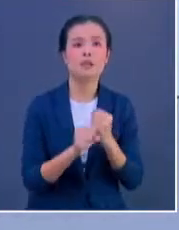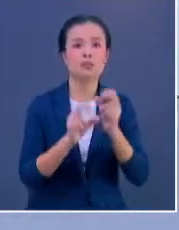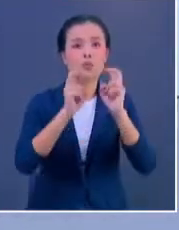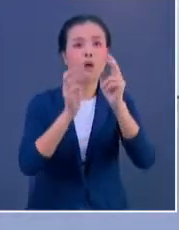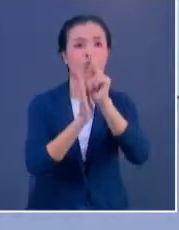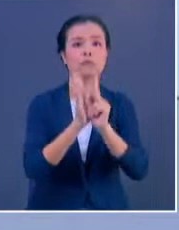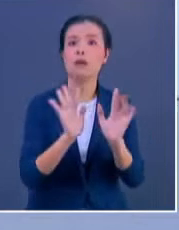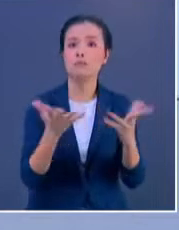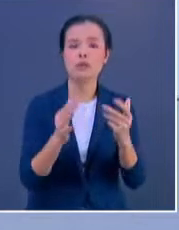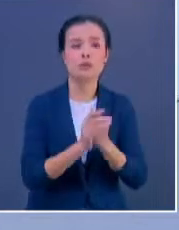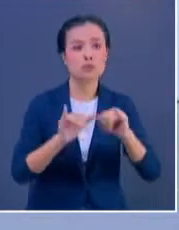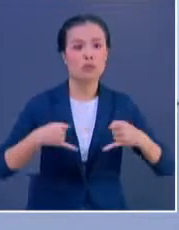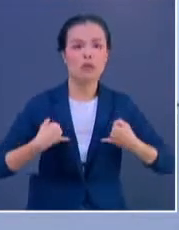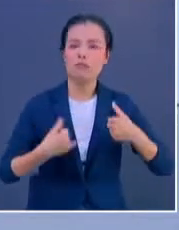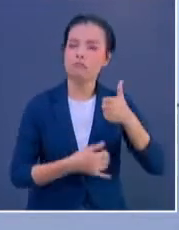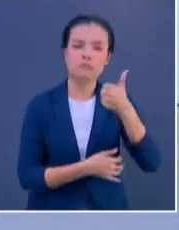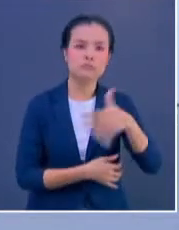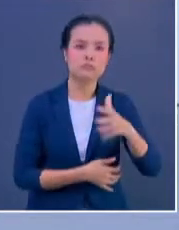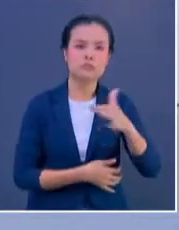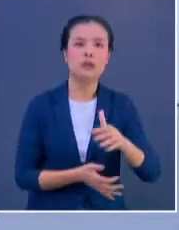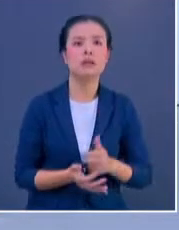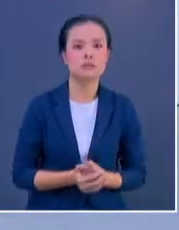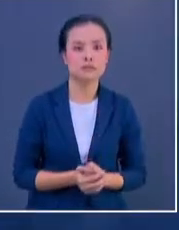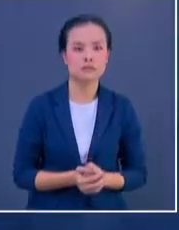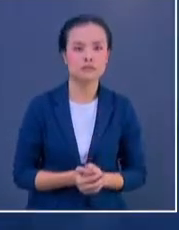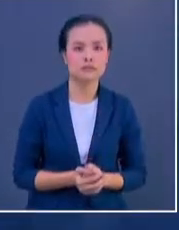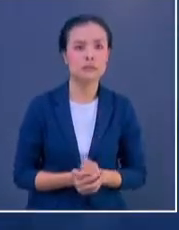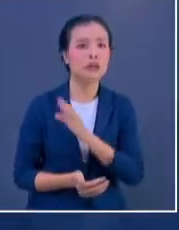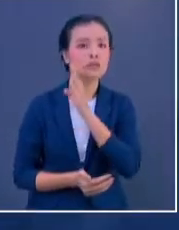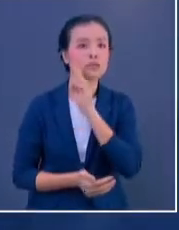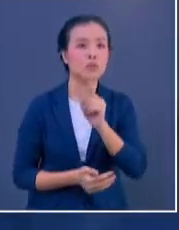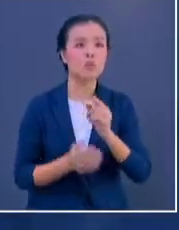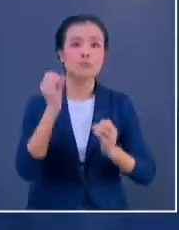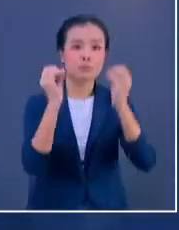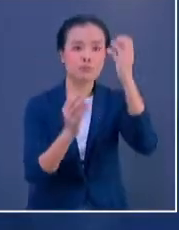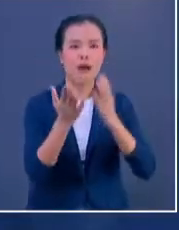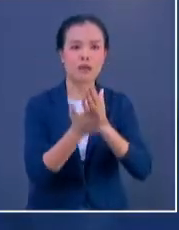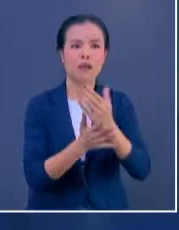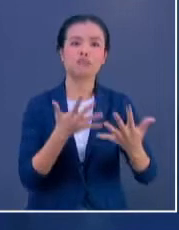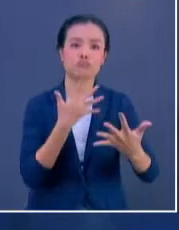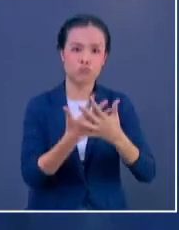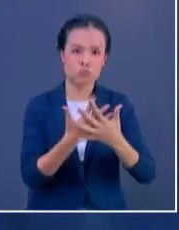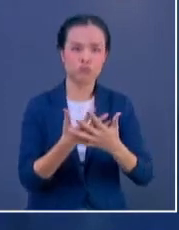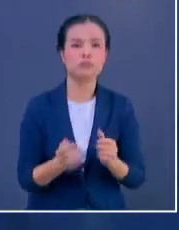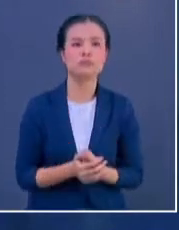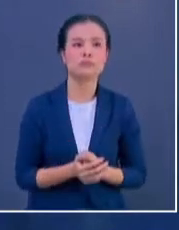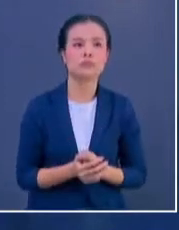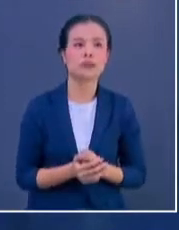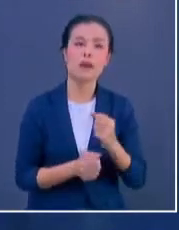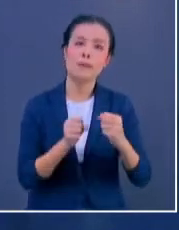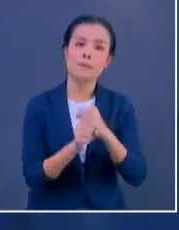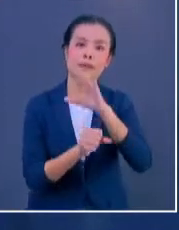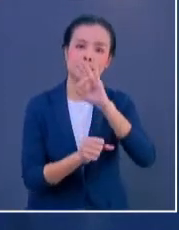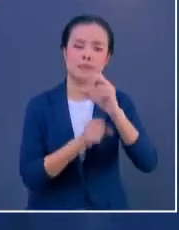ทางสถาบันจะไปครอบครองปรปักษ์นี้ไม่ได ้ครับ นะครับแล้วก็ถ้าเกิดอยู่ในเขตป่าเนี่ยก็ต้องติดคุกอะไรเงี้ยนะครับจะ7-10 ปีแล้